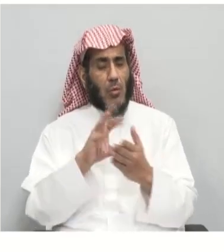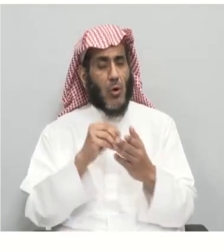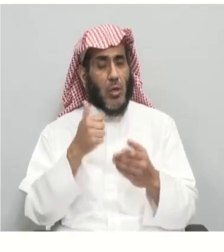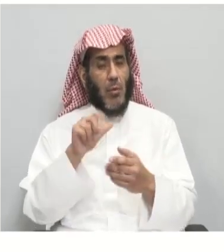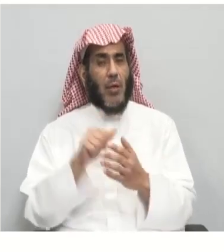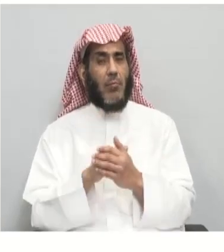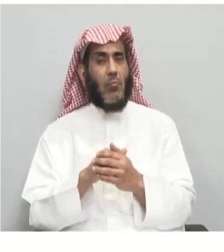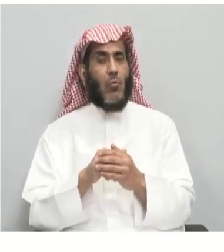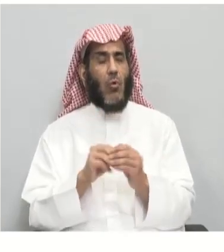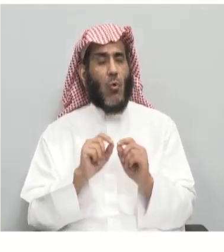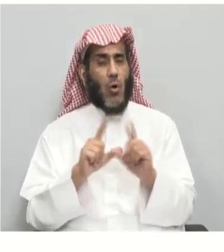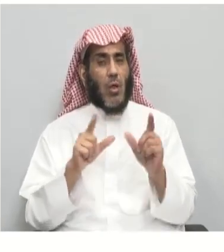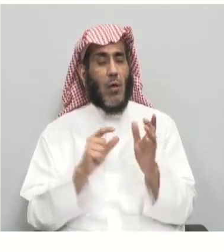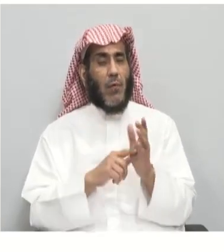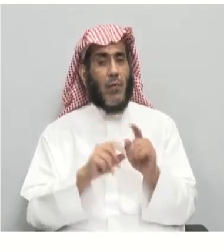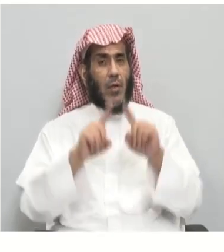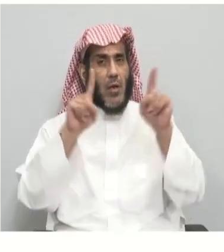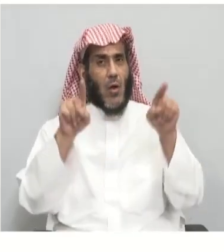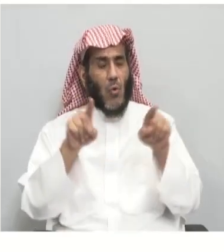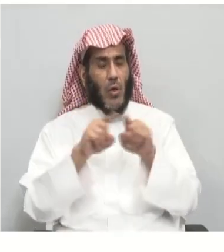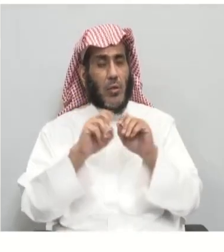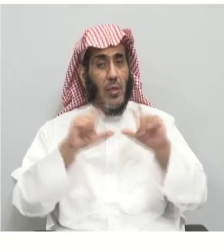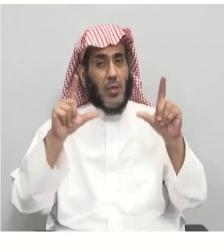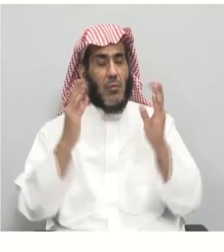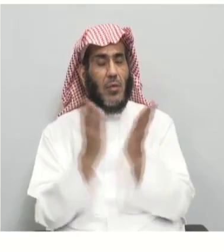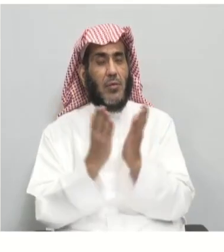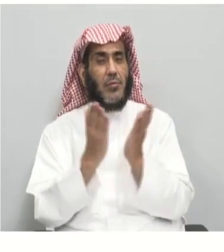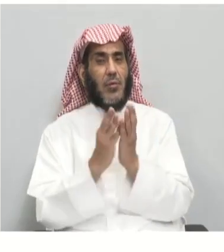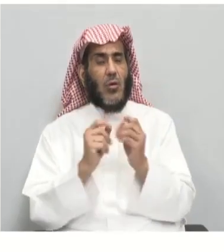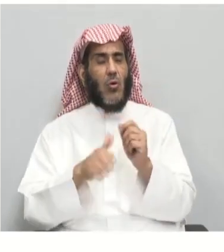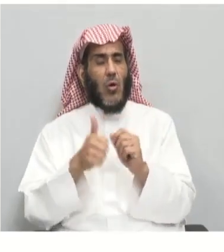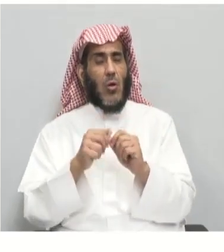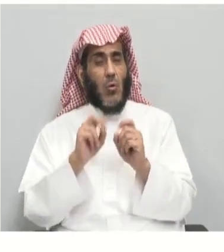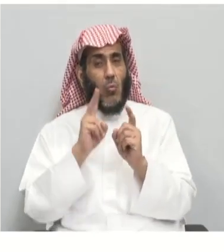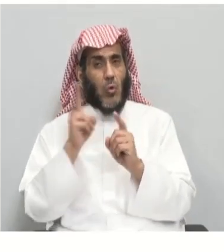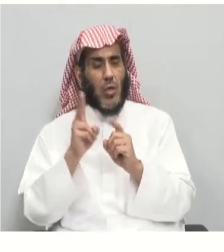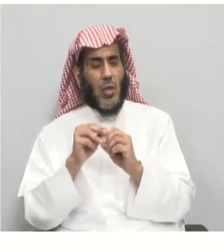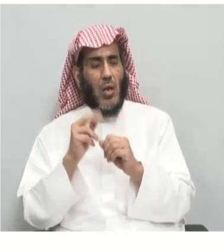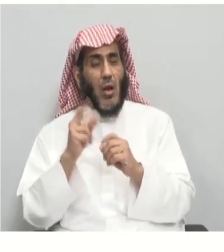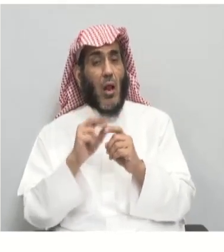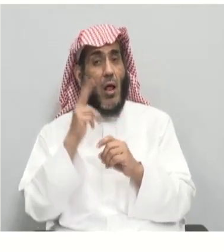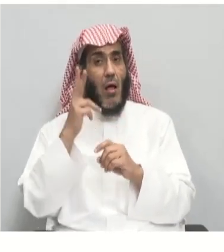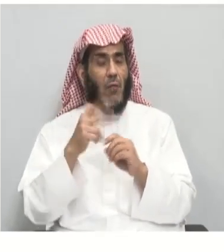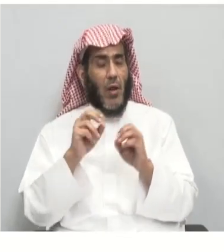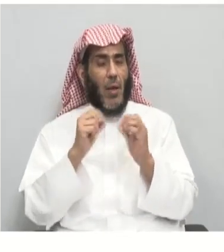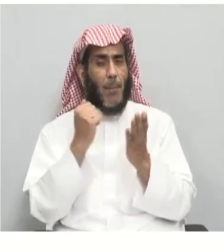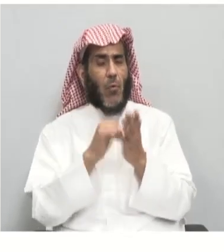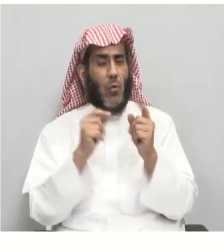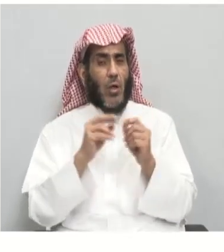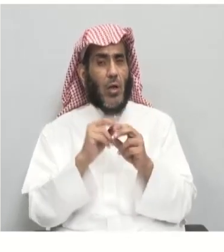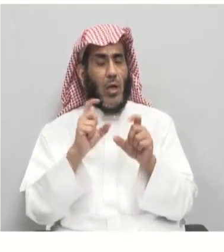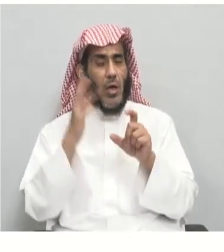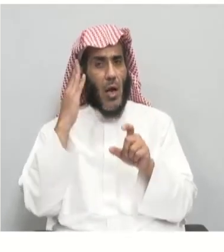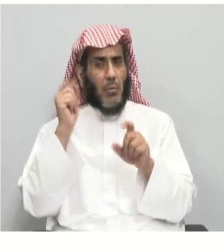المائيه واعرضها في لوحه اعلانات المدرسه يمكنك مشاهده الافلام الوثائقيه على